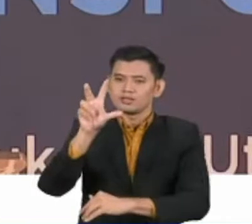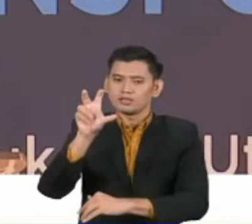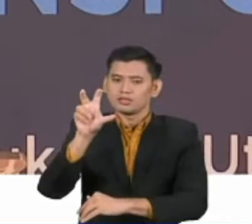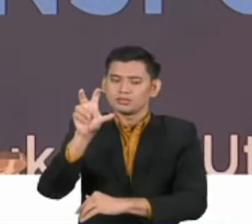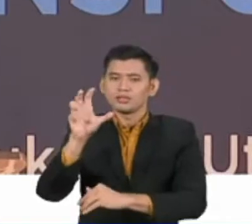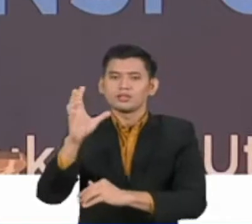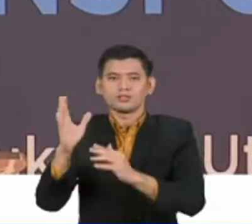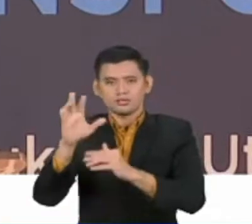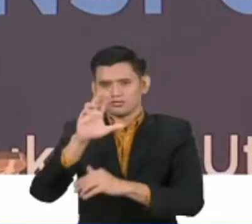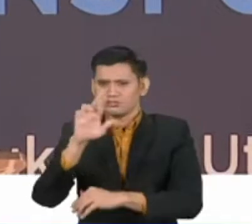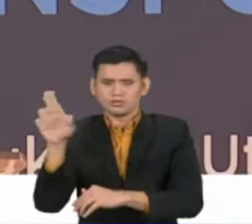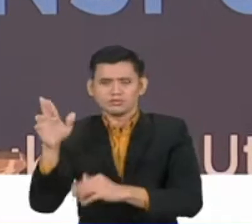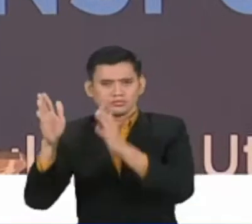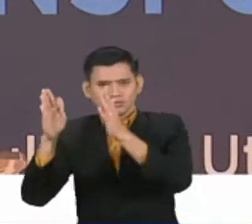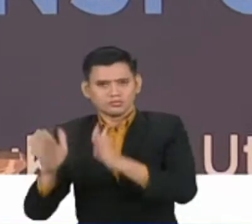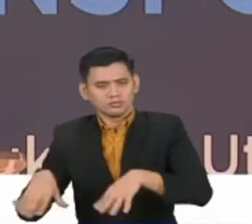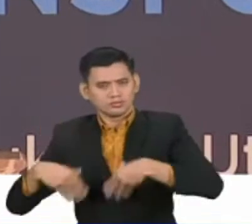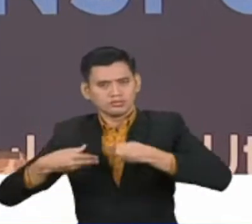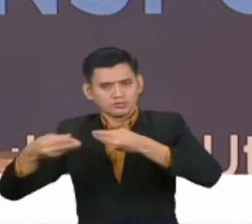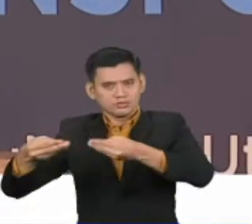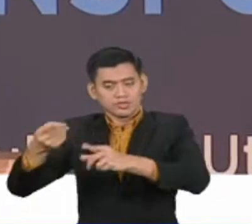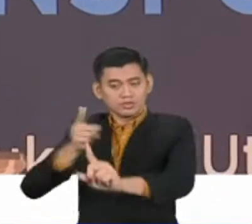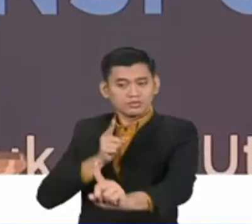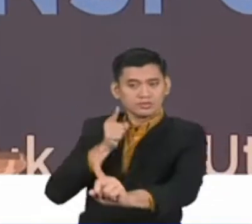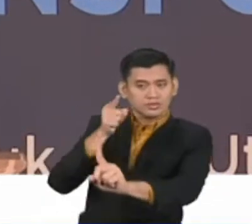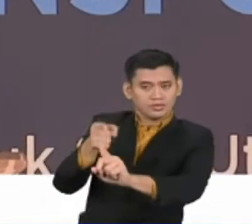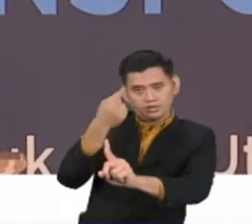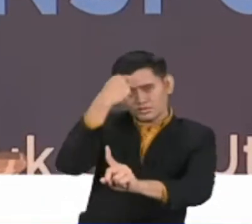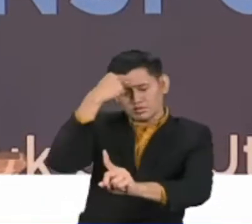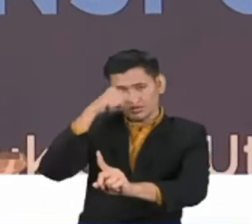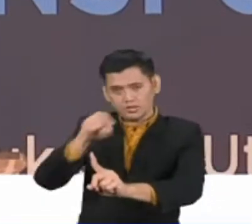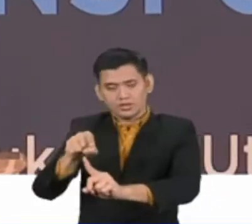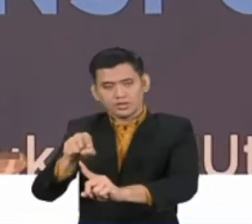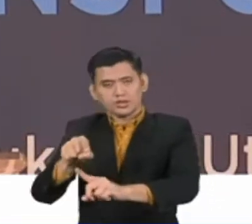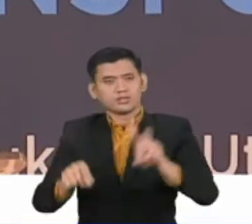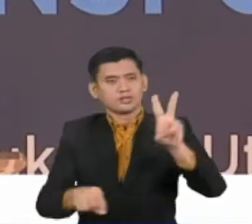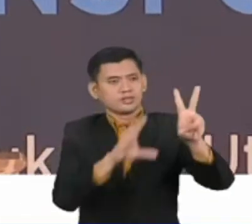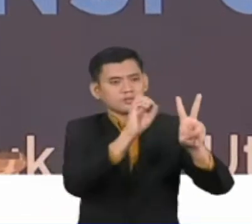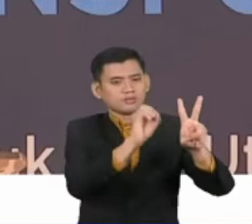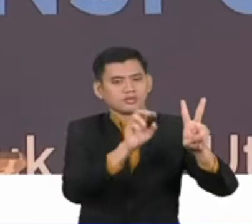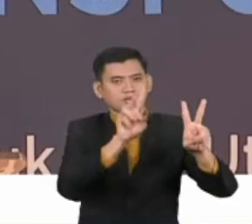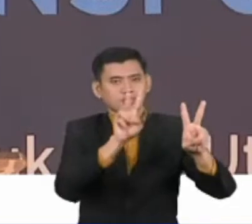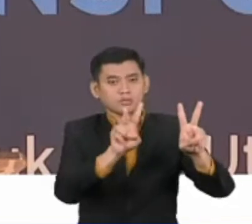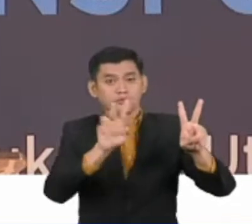subsidi. Target ini ataupun sasaran ini menjelang 2025, insyaAllah.